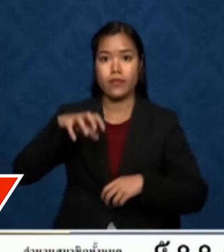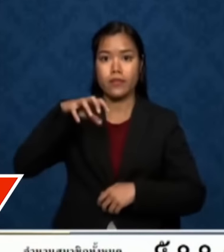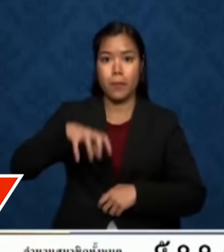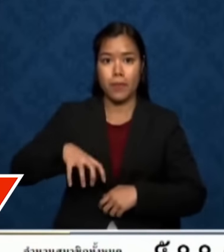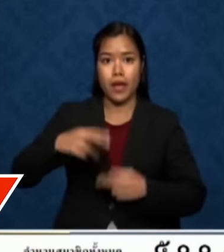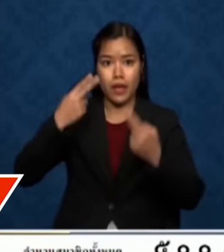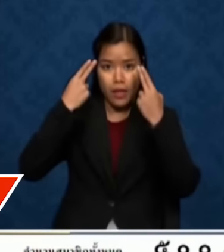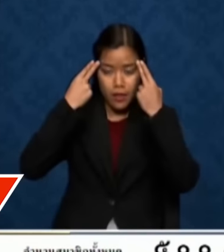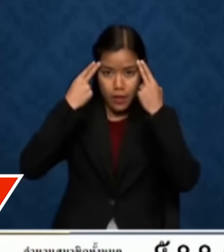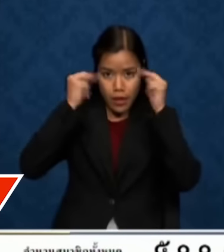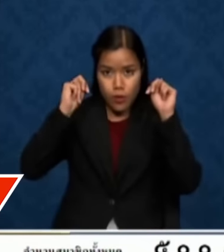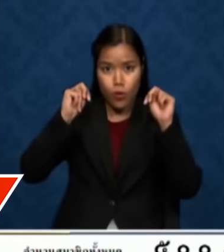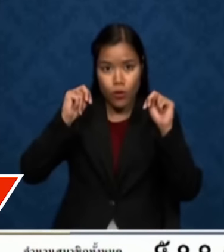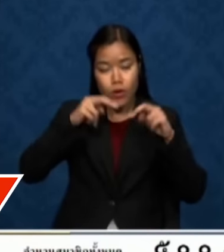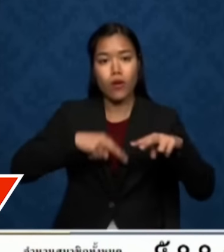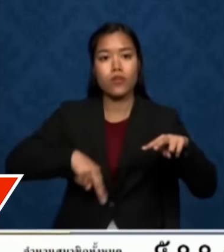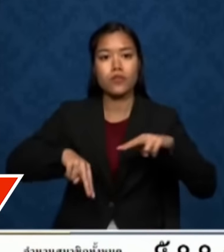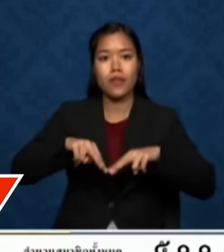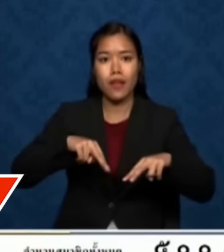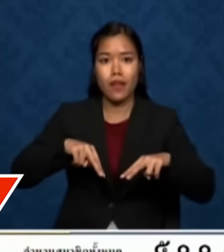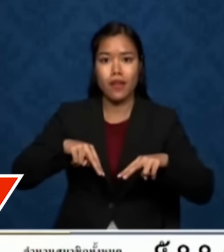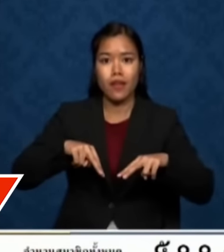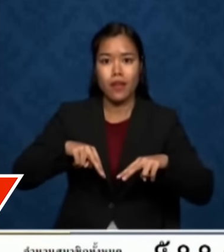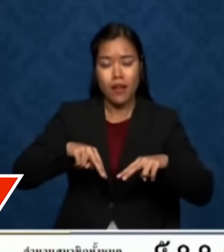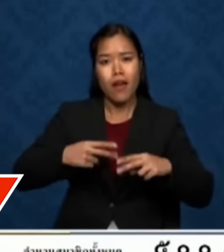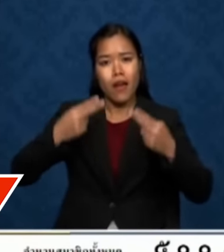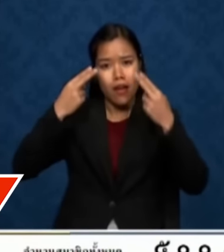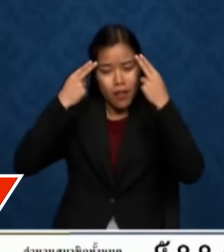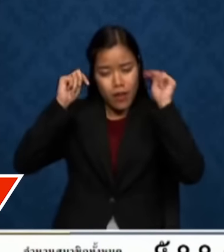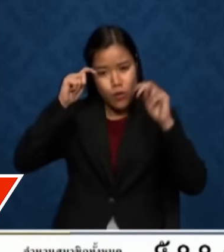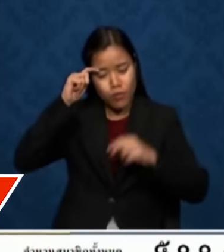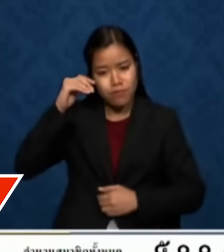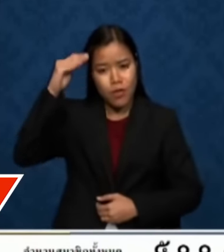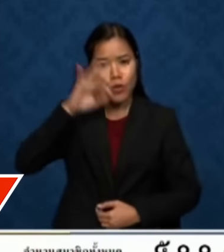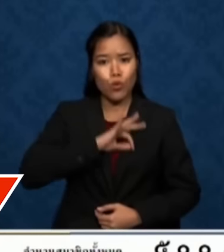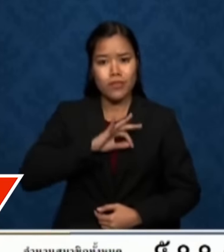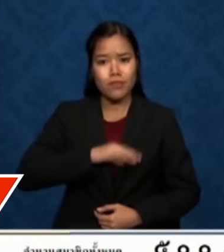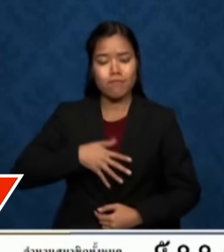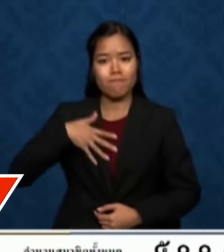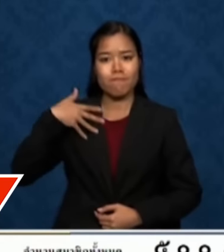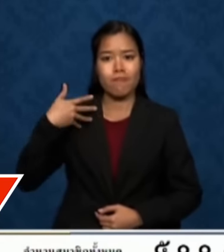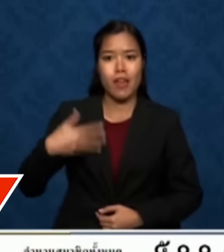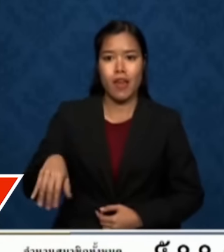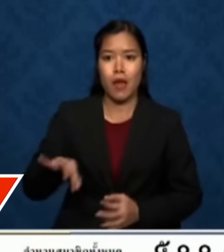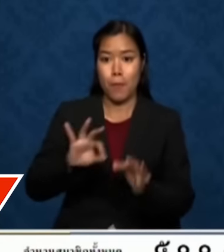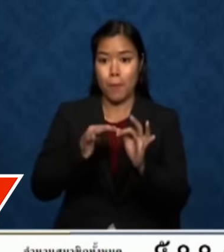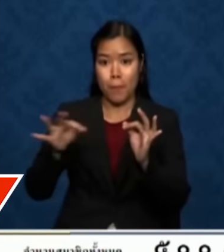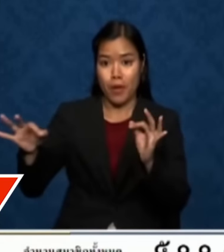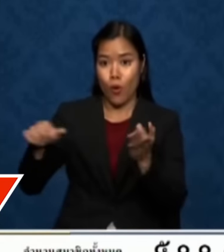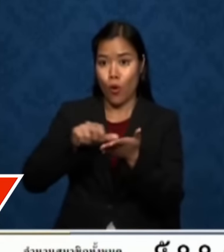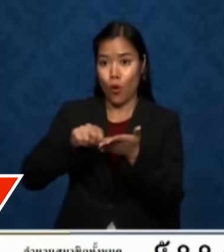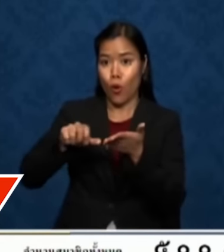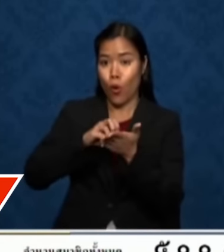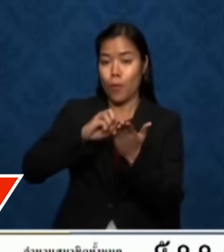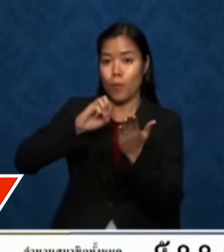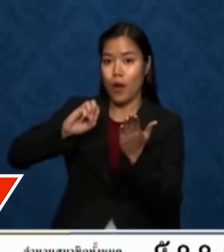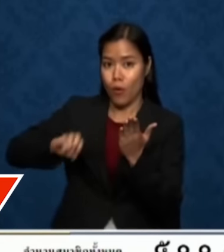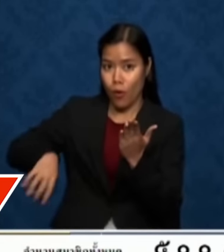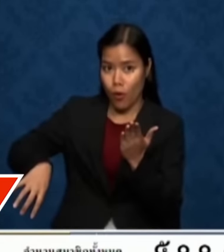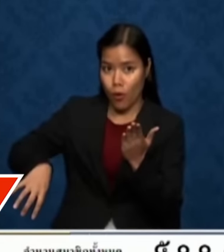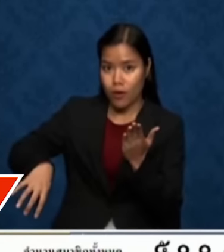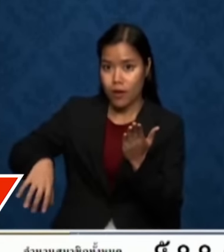ก็จัดการค่ะในเมื่อท่านนายกไม่สบายใจก็จัดการลบออกให้ทั้งหมดค่ะและนำเสนอเฉพาะสิ่งที่ท่าน